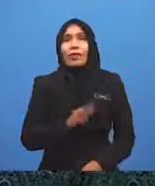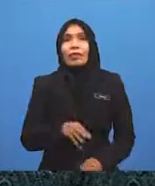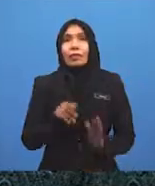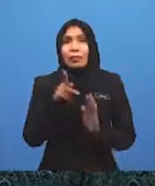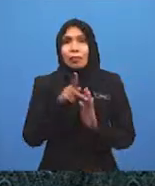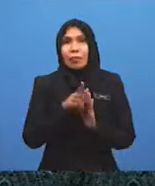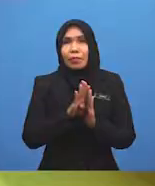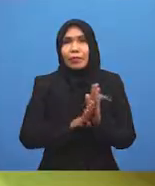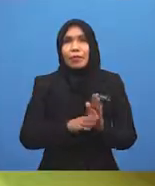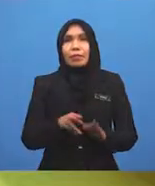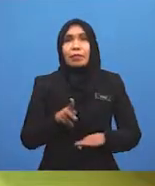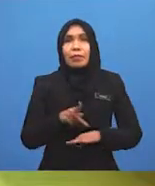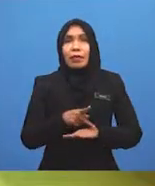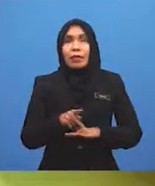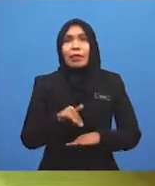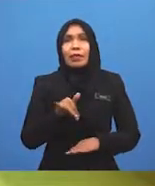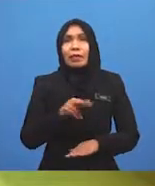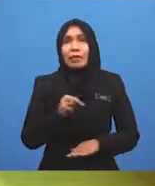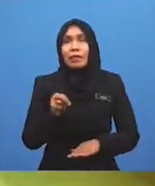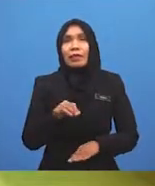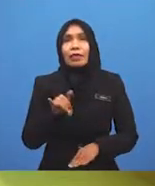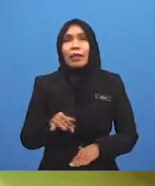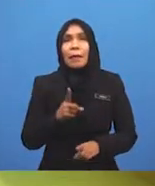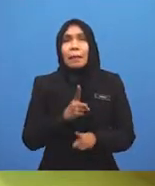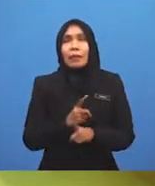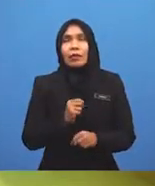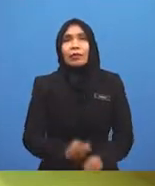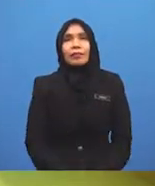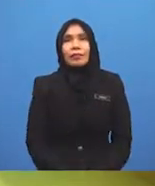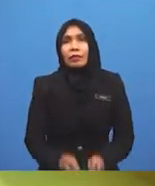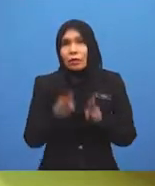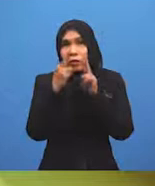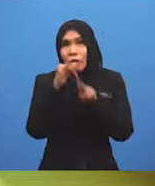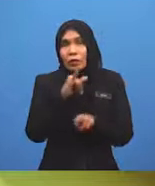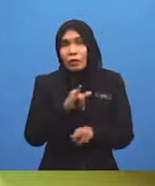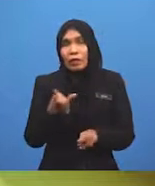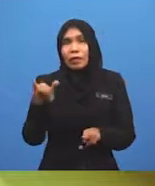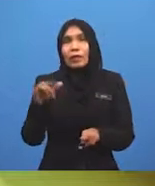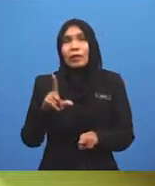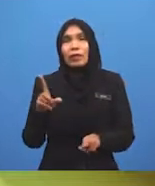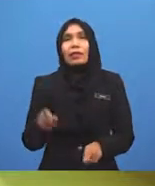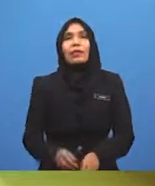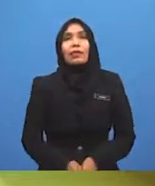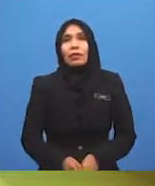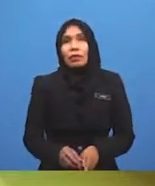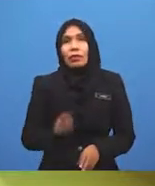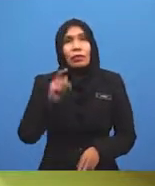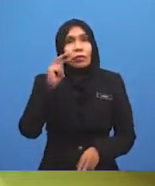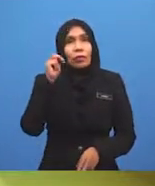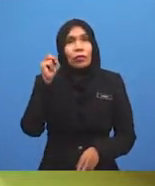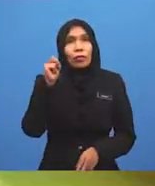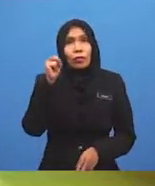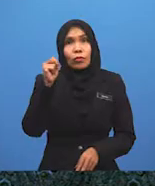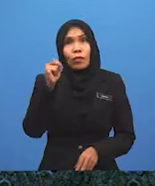betul. Murid-murid, hormatilah tuan rumah dengan orang di sekelilingi